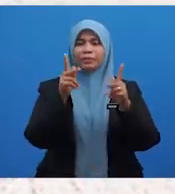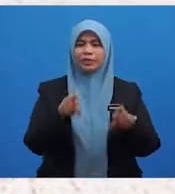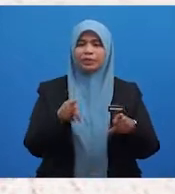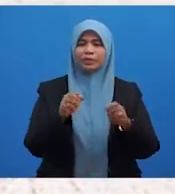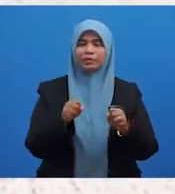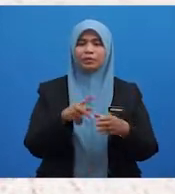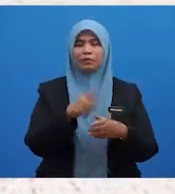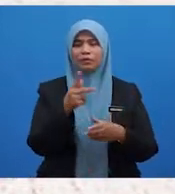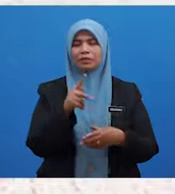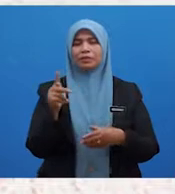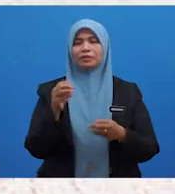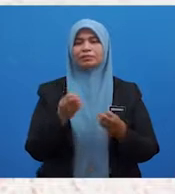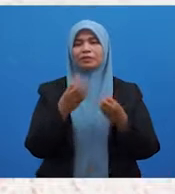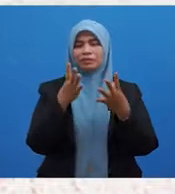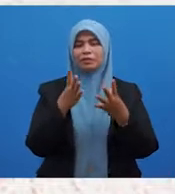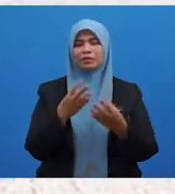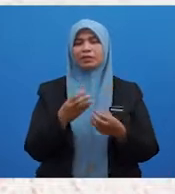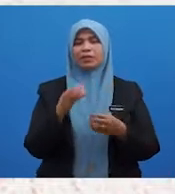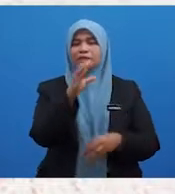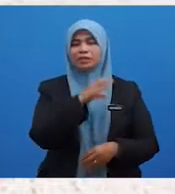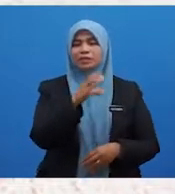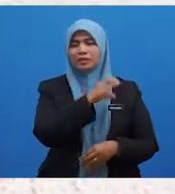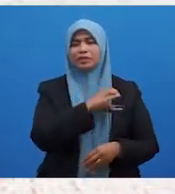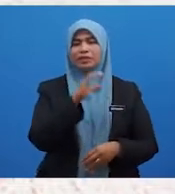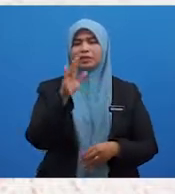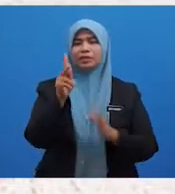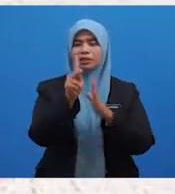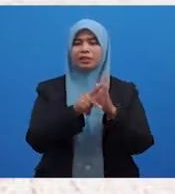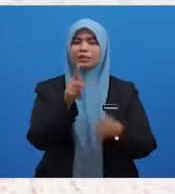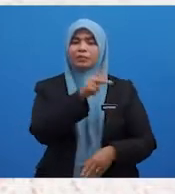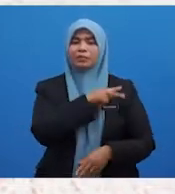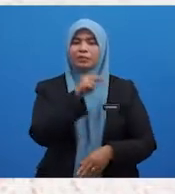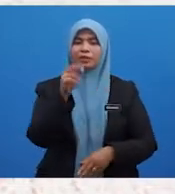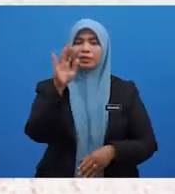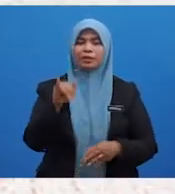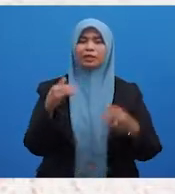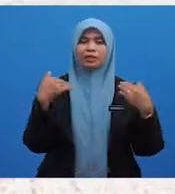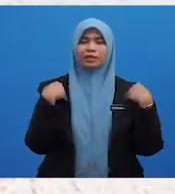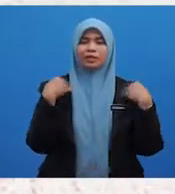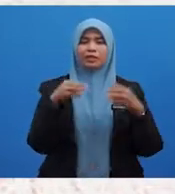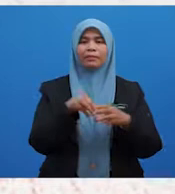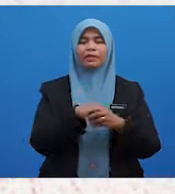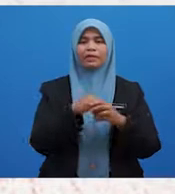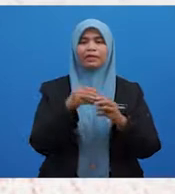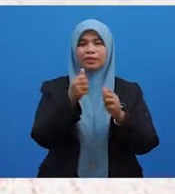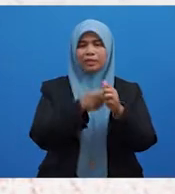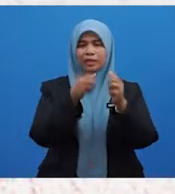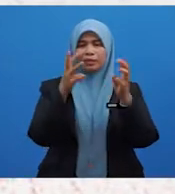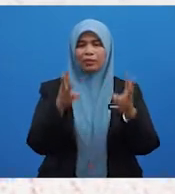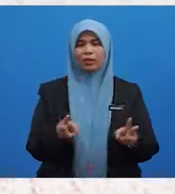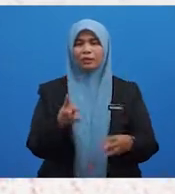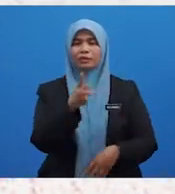Pelajar boleh mengeluarkan sebeberapa banyak ciri kepemimpinan yang ada pada setiap